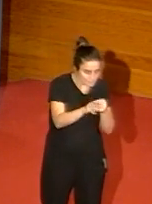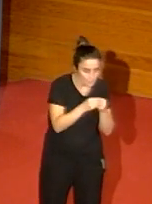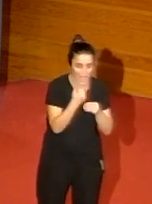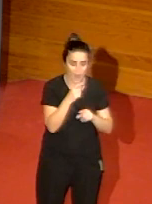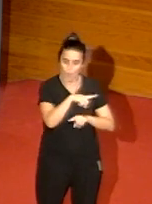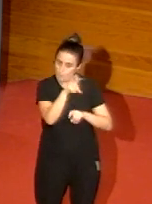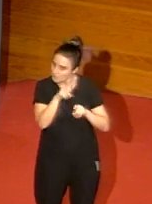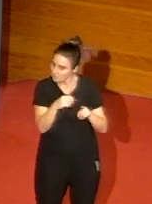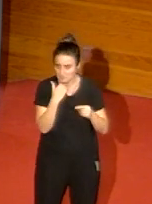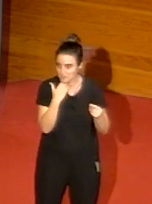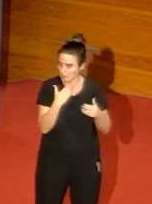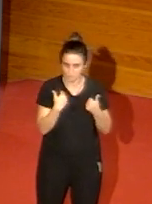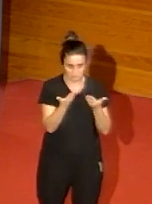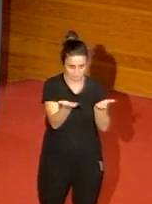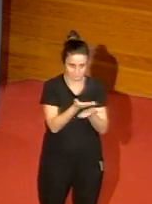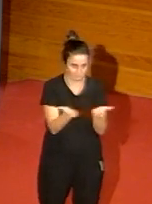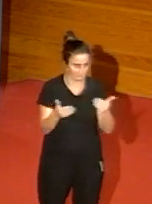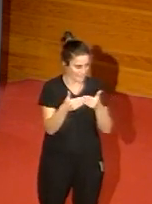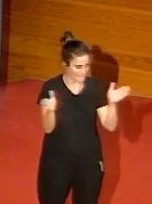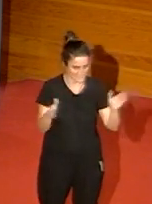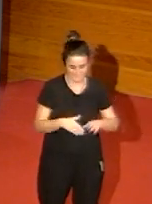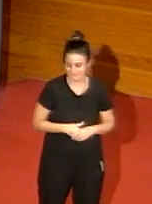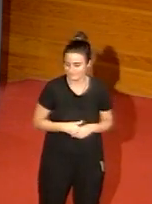pues, hitz egin dezakegu.